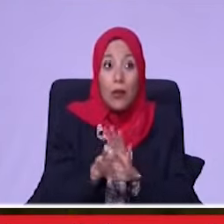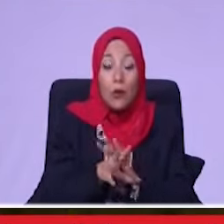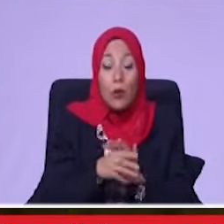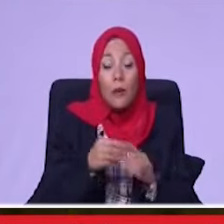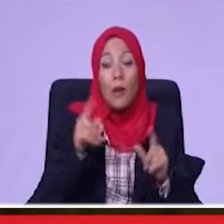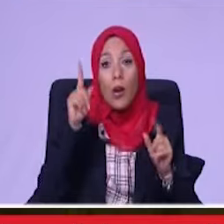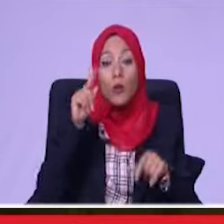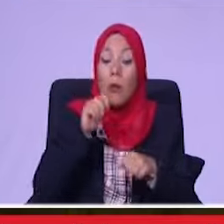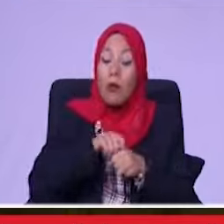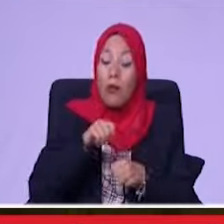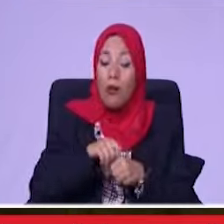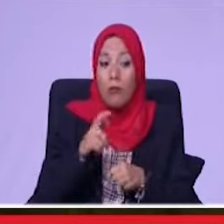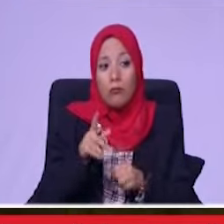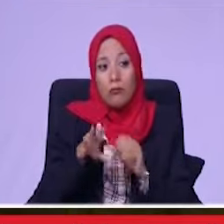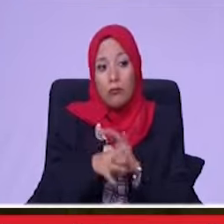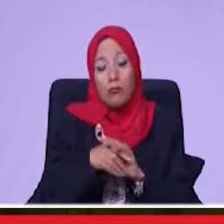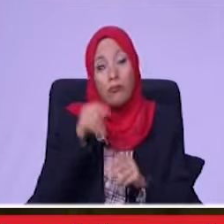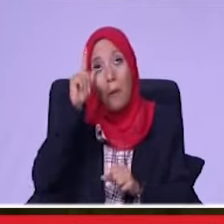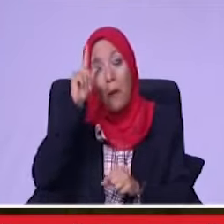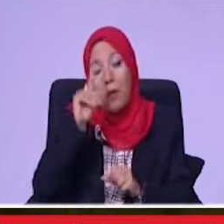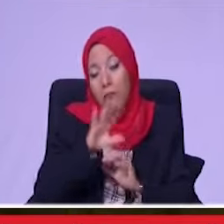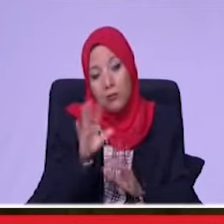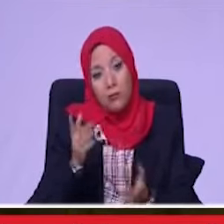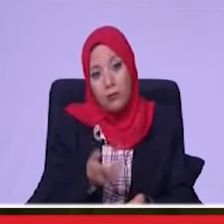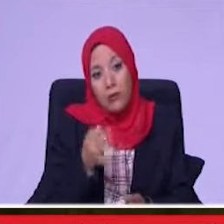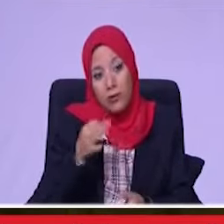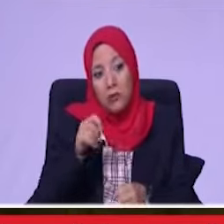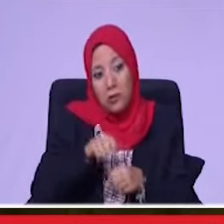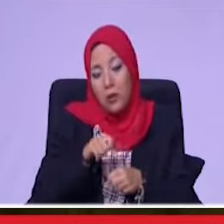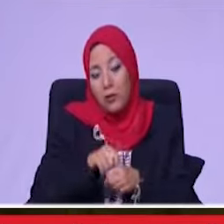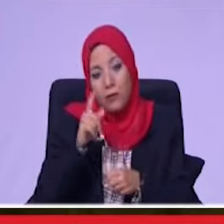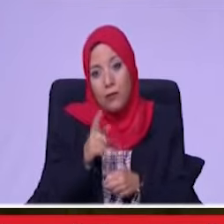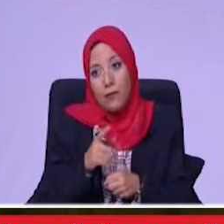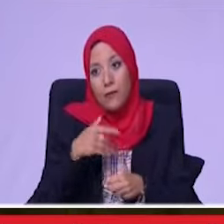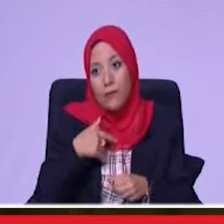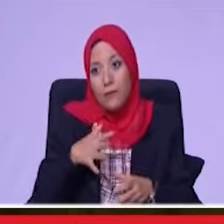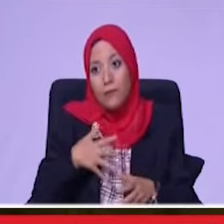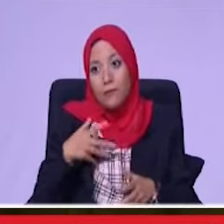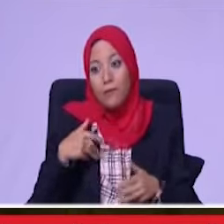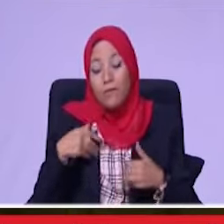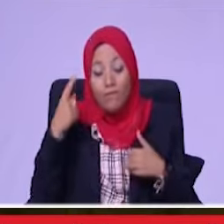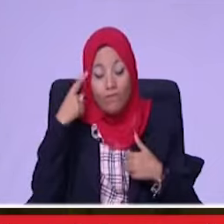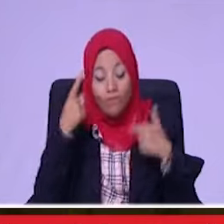الله يعني دي معجزه أنا لم أراها من قبل الحقيقة يعني